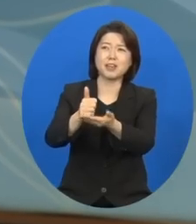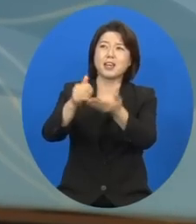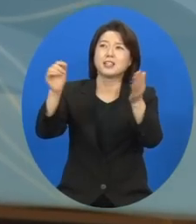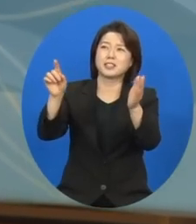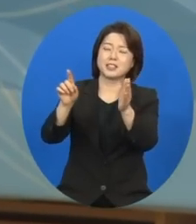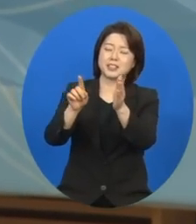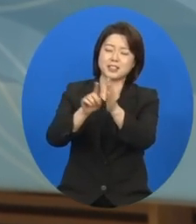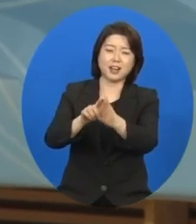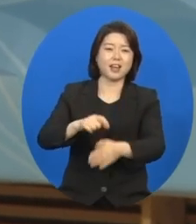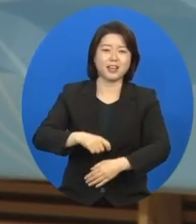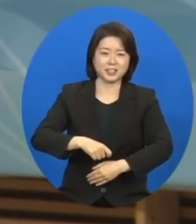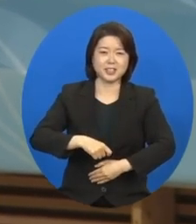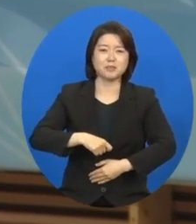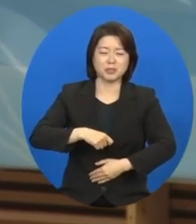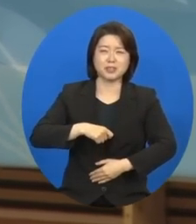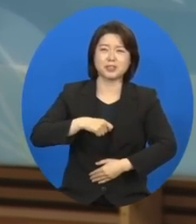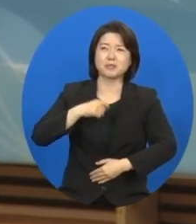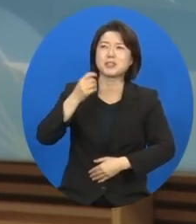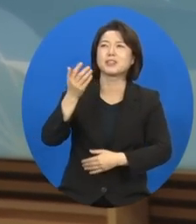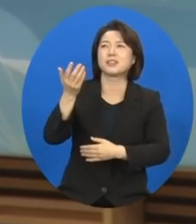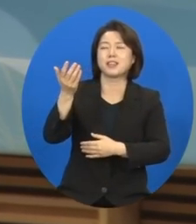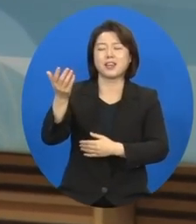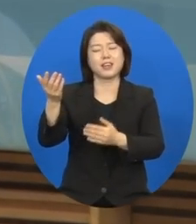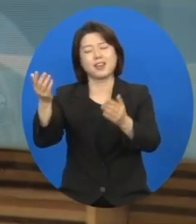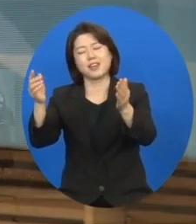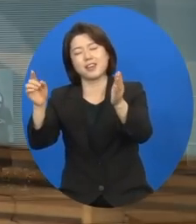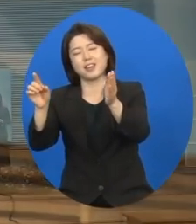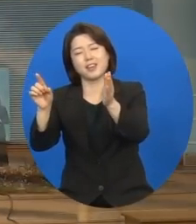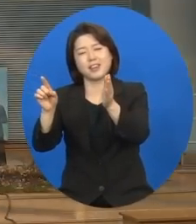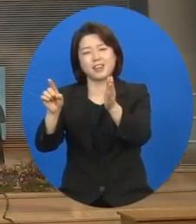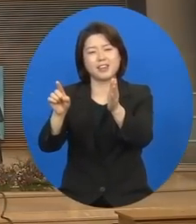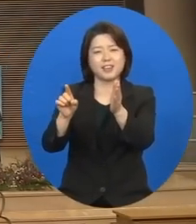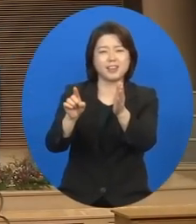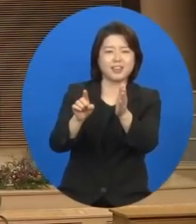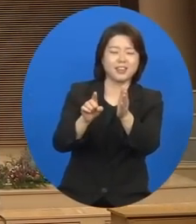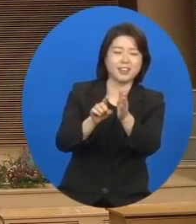하나님의 진실하심을 믿네.